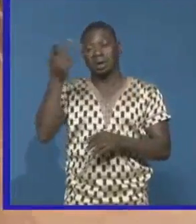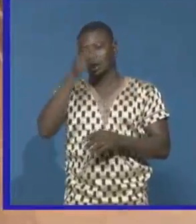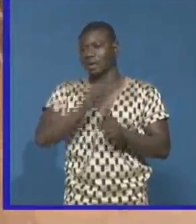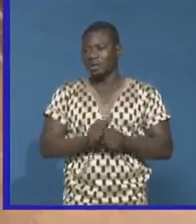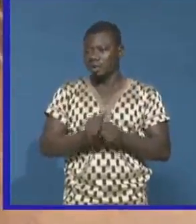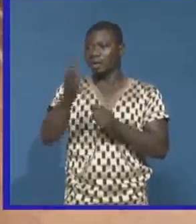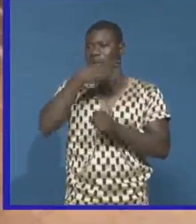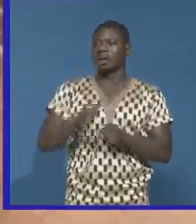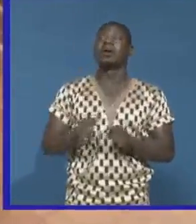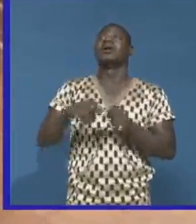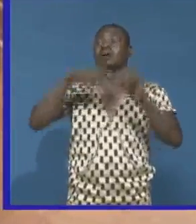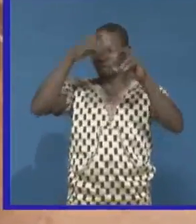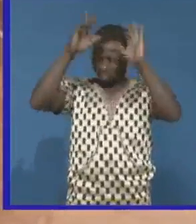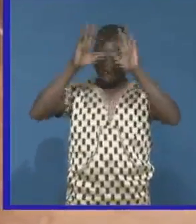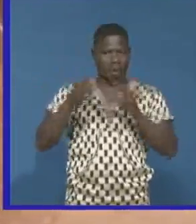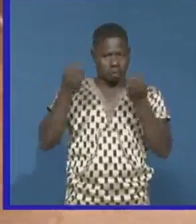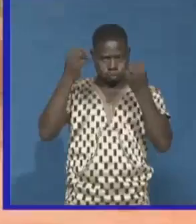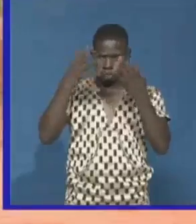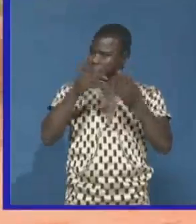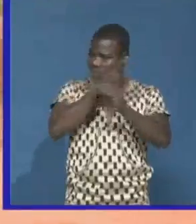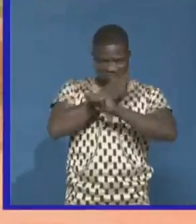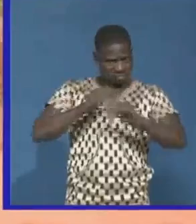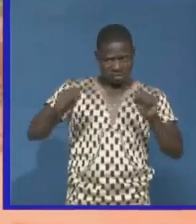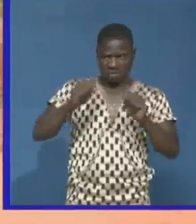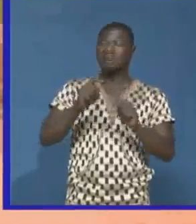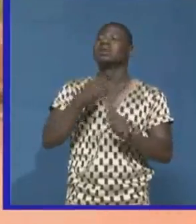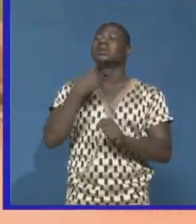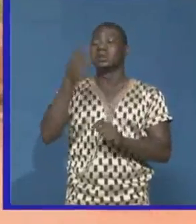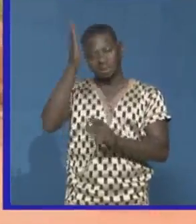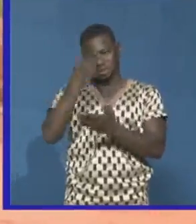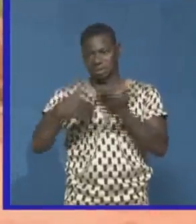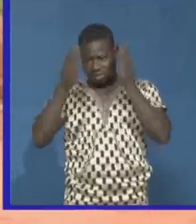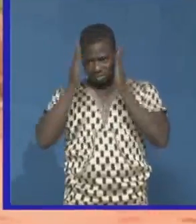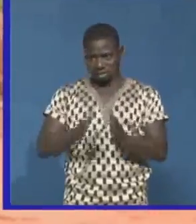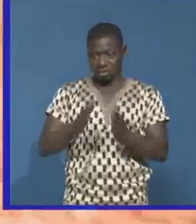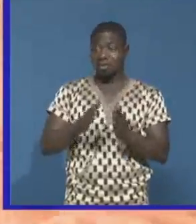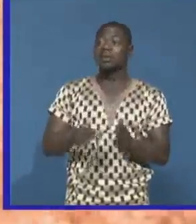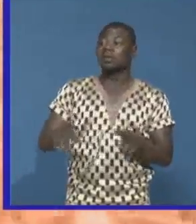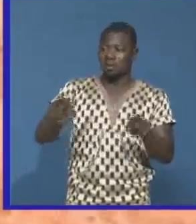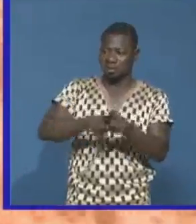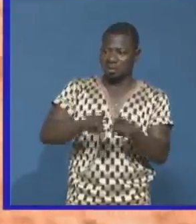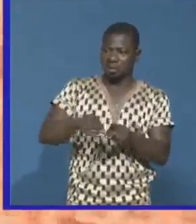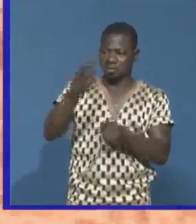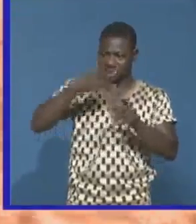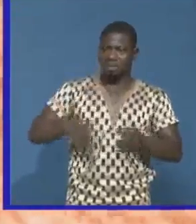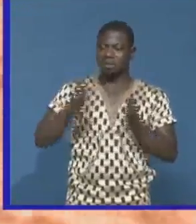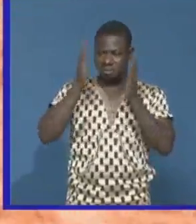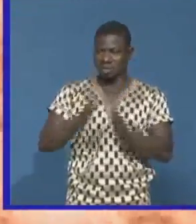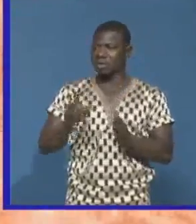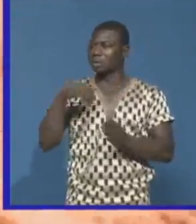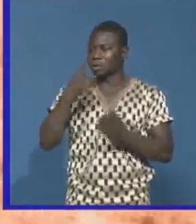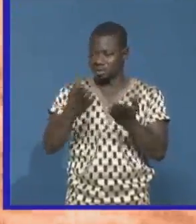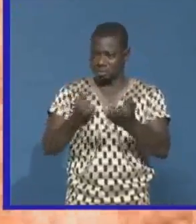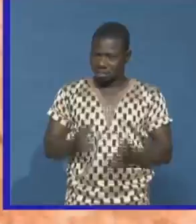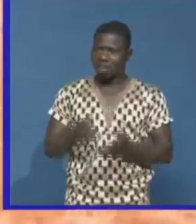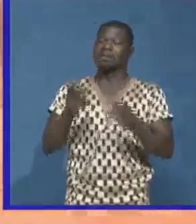vannes, sinon même trop du goût de certaines personnes, à l'image de ces riverains du pont de l'Éguément. Des